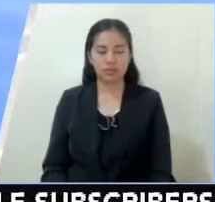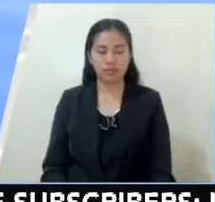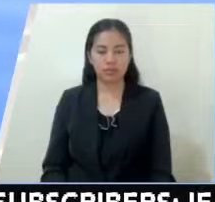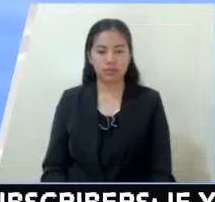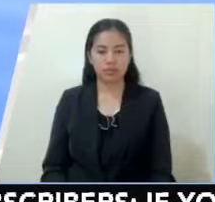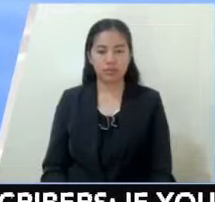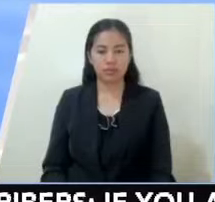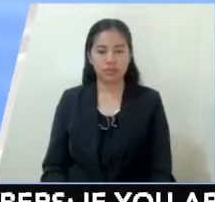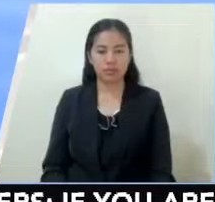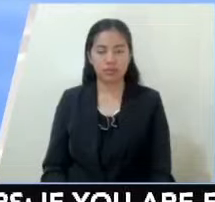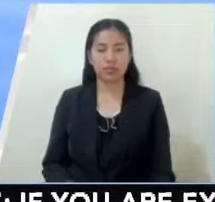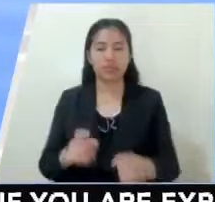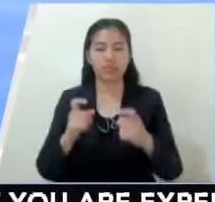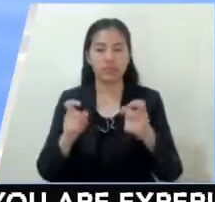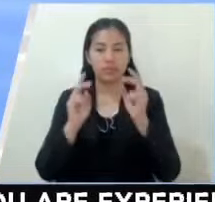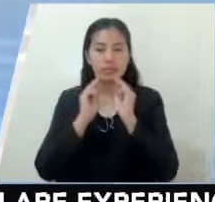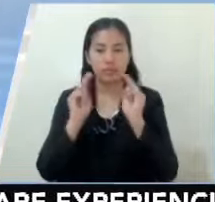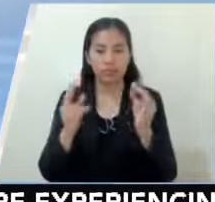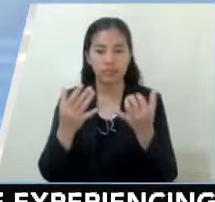Mabibilis na balita po tayo sa bansa.